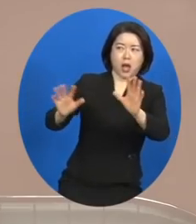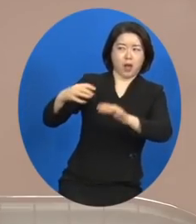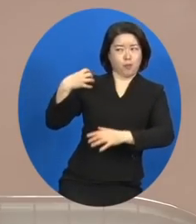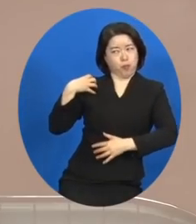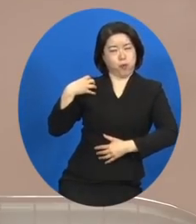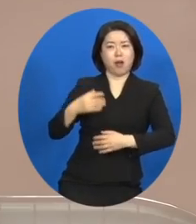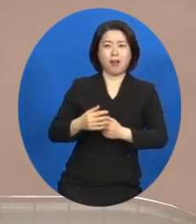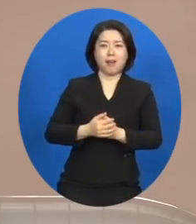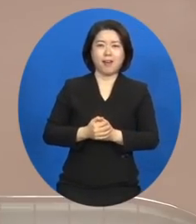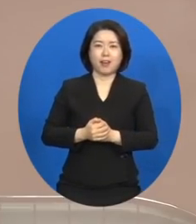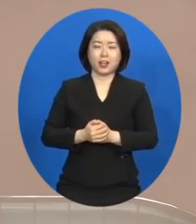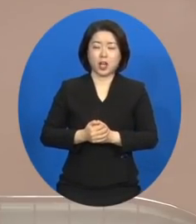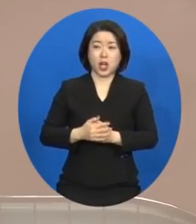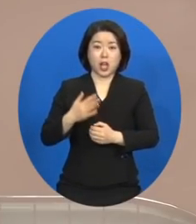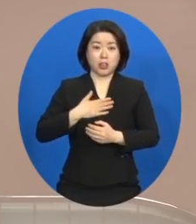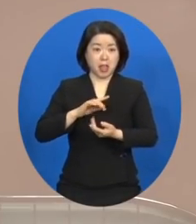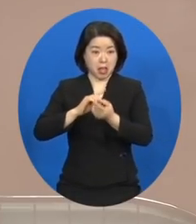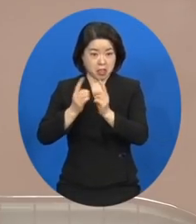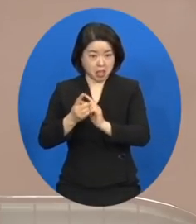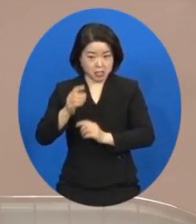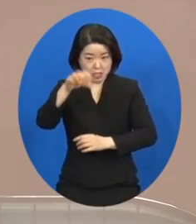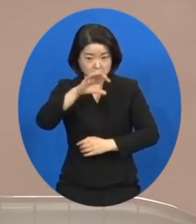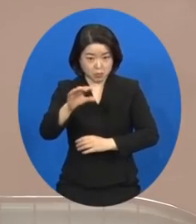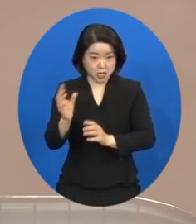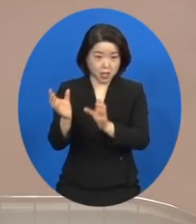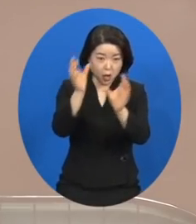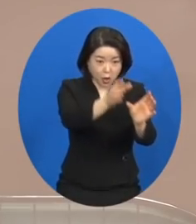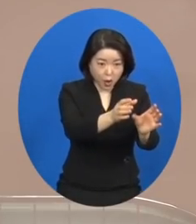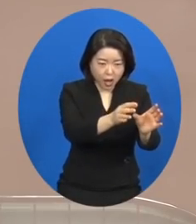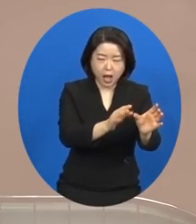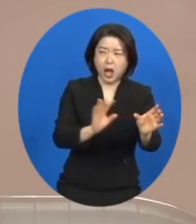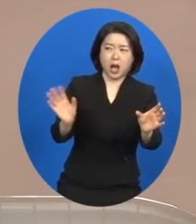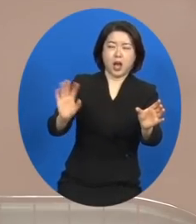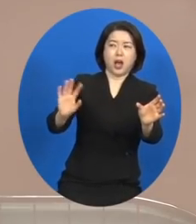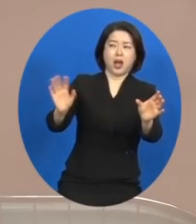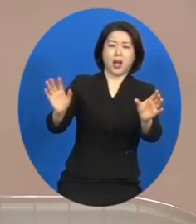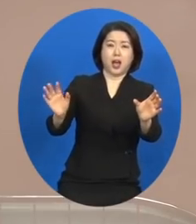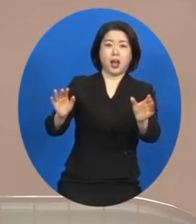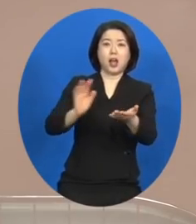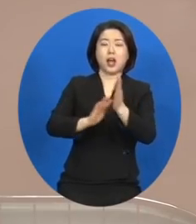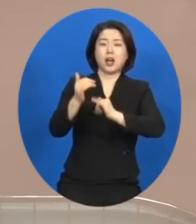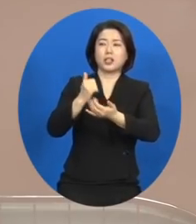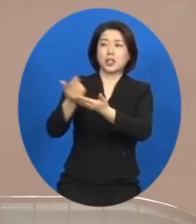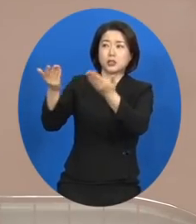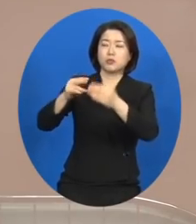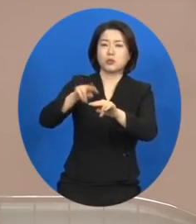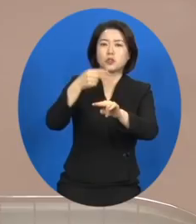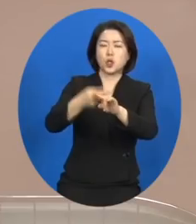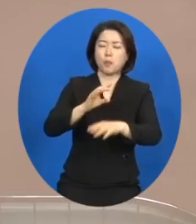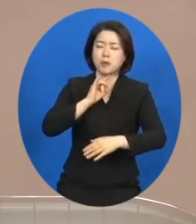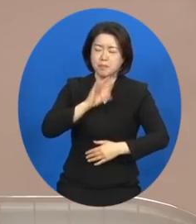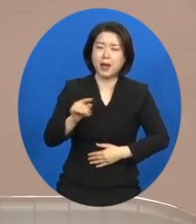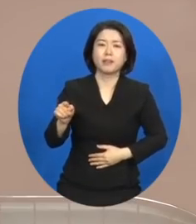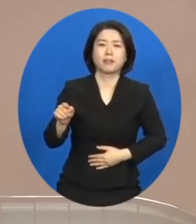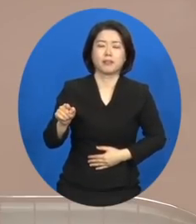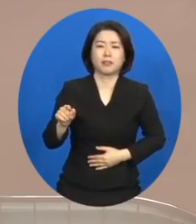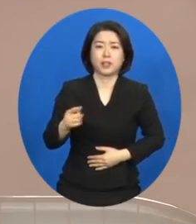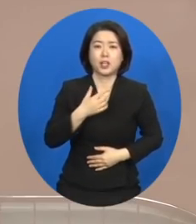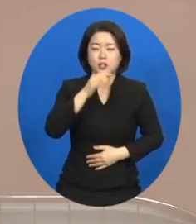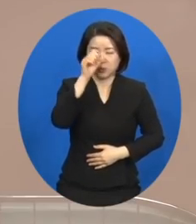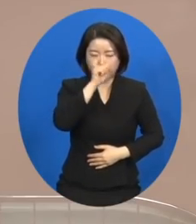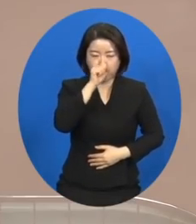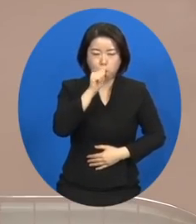부인하고 십자가를 지러 가면 그것은 싫고 주님이 주시는 그 어떤 것만을 바라는 그 모습이 바로 이 갈릴리